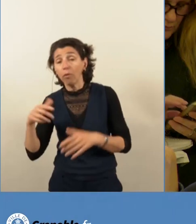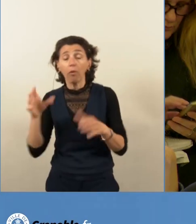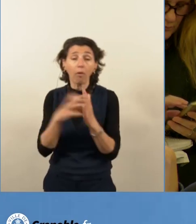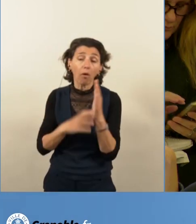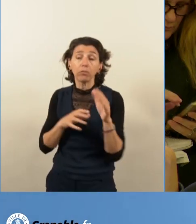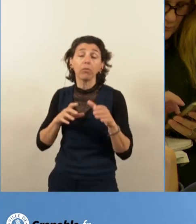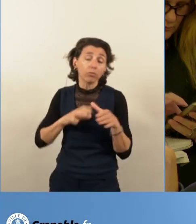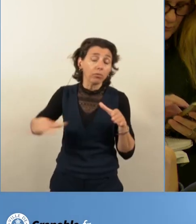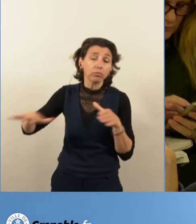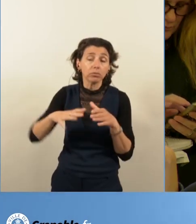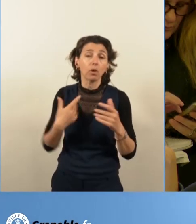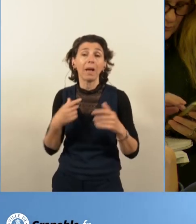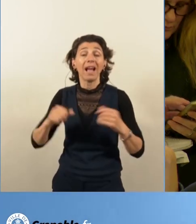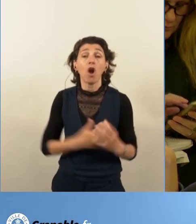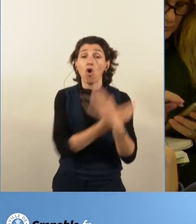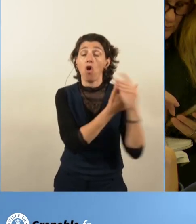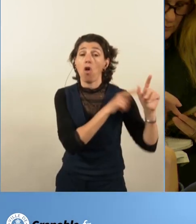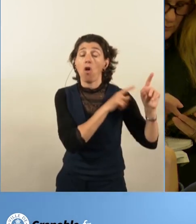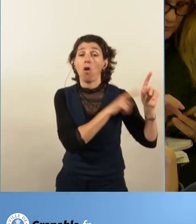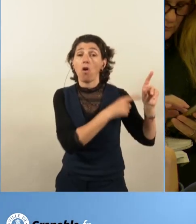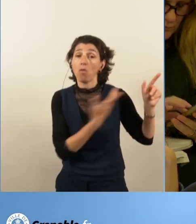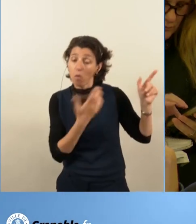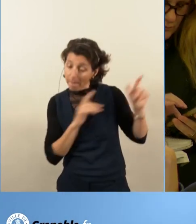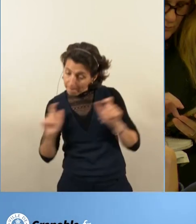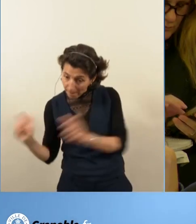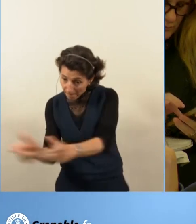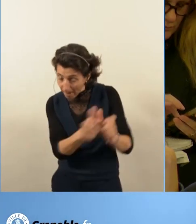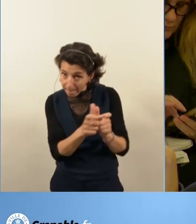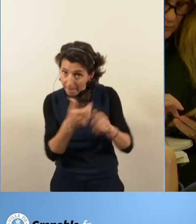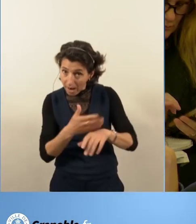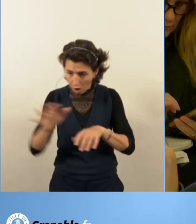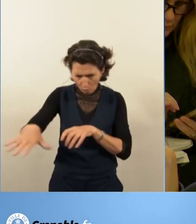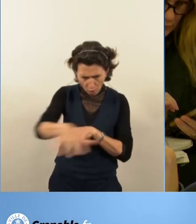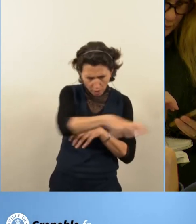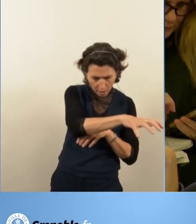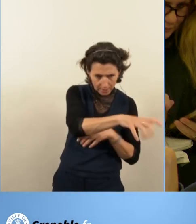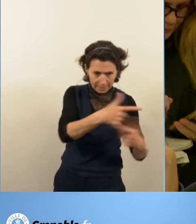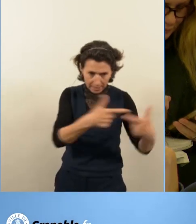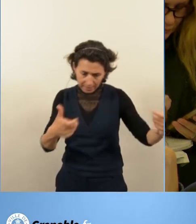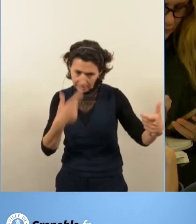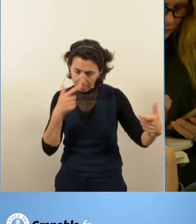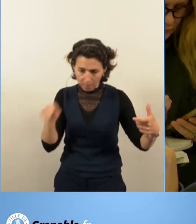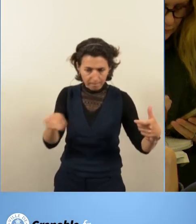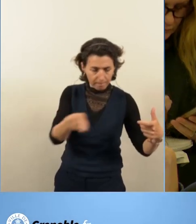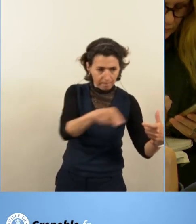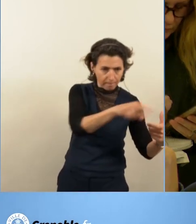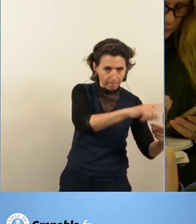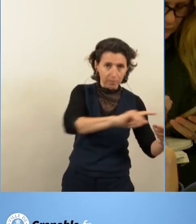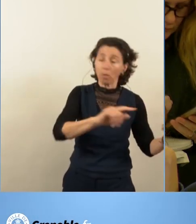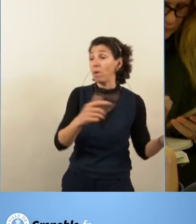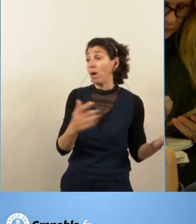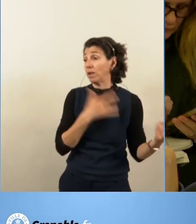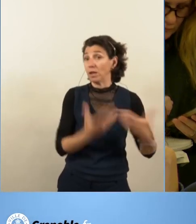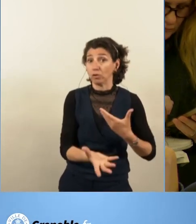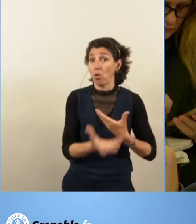Grenoble Alpes Métropole avait identifié les communes et les équipements communaux susceptibles d'être déclarés d'intérêt métropolitain